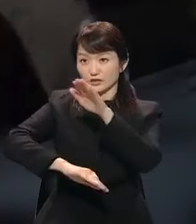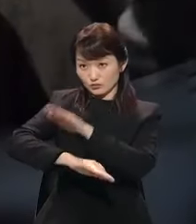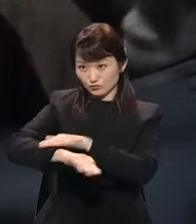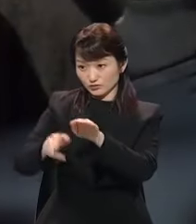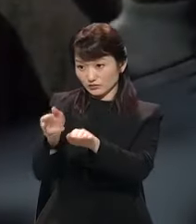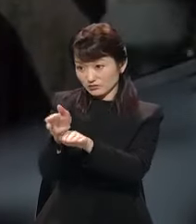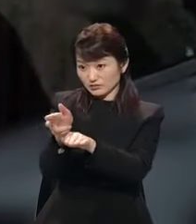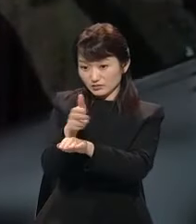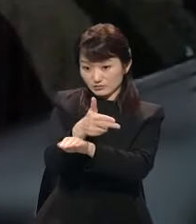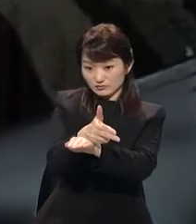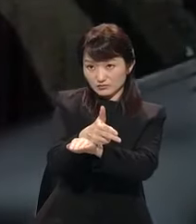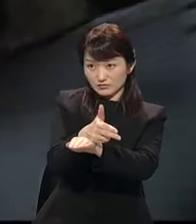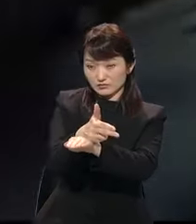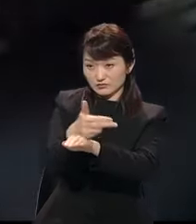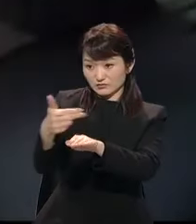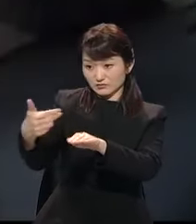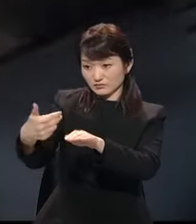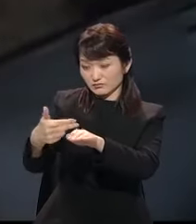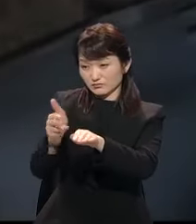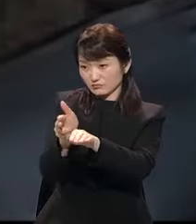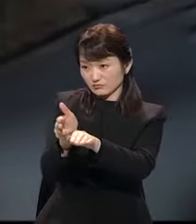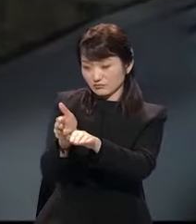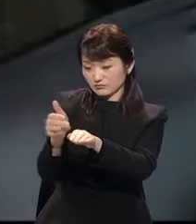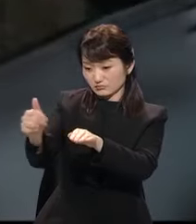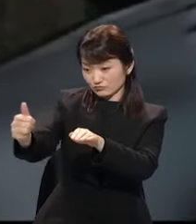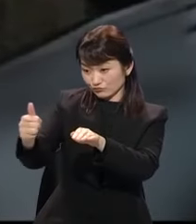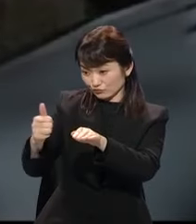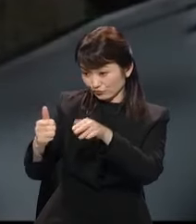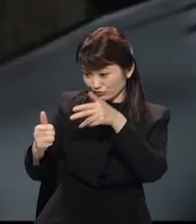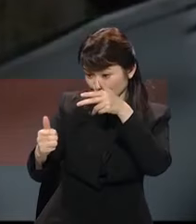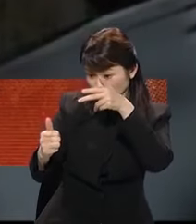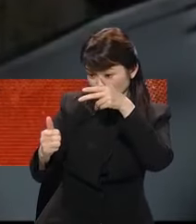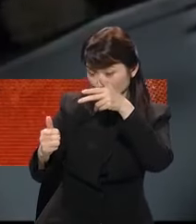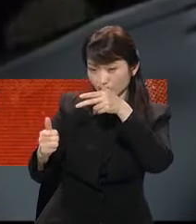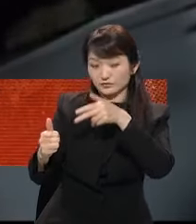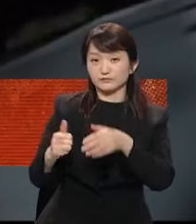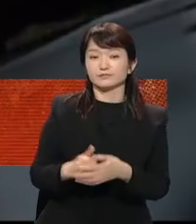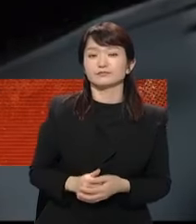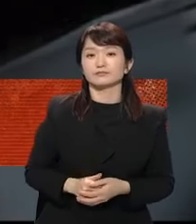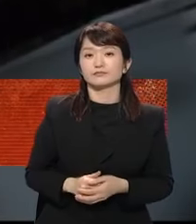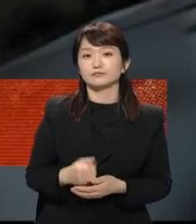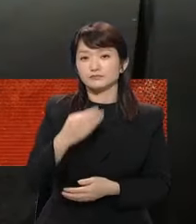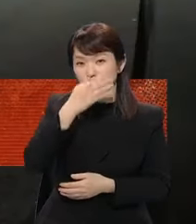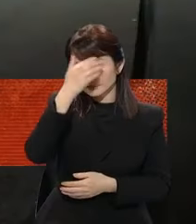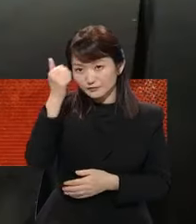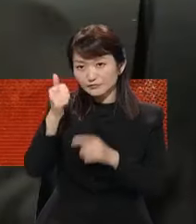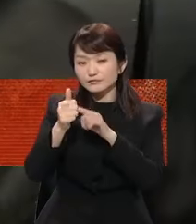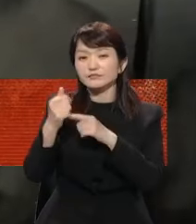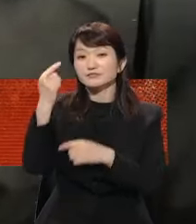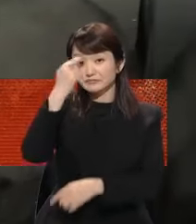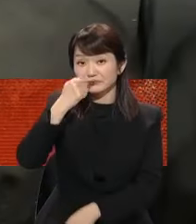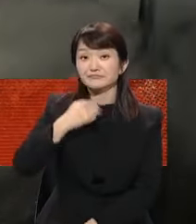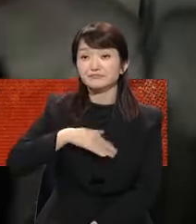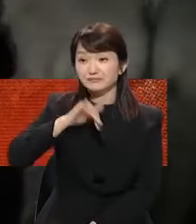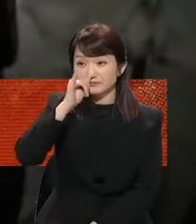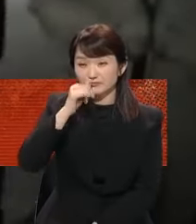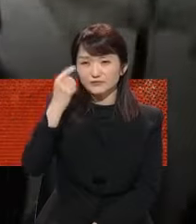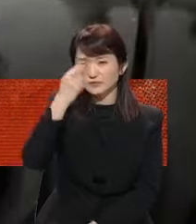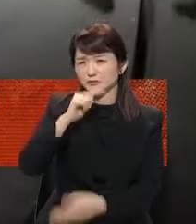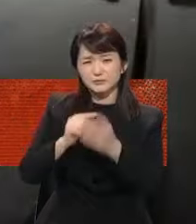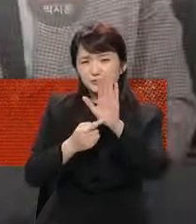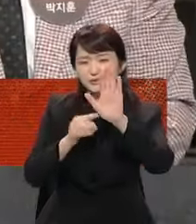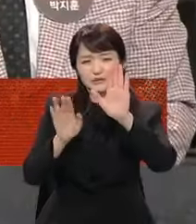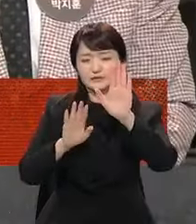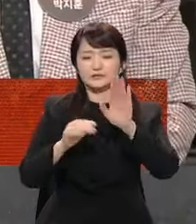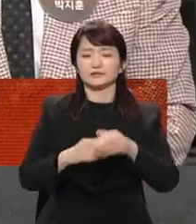있었답니다. 아주 그냥 딱 걸려서 임자 만났어. 예. 아주 그냥. 그래서 이 할아버지의 얼굴이 이제 알 수 있는 상황이죠. 뭐 공개는 안 하고 있지만